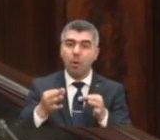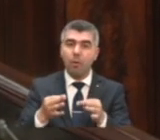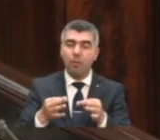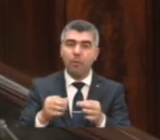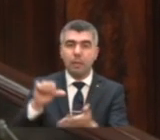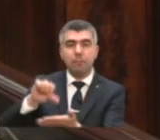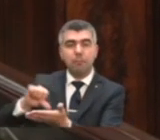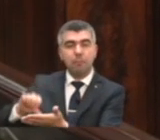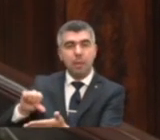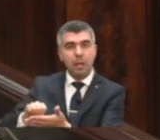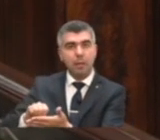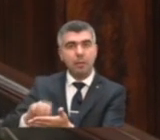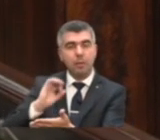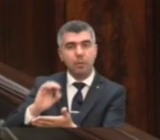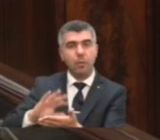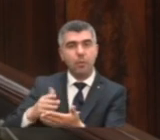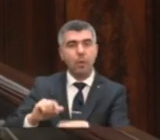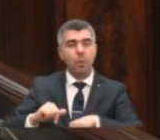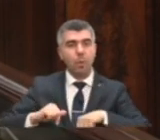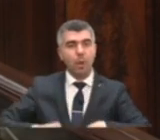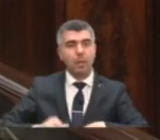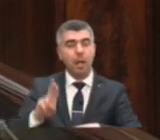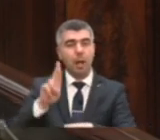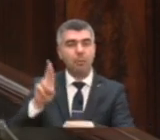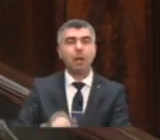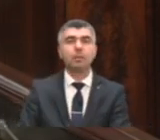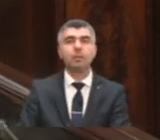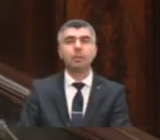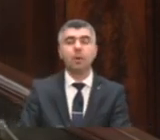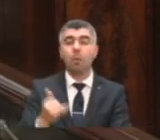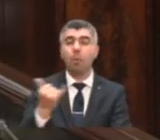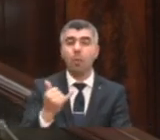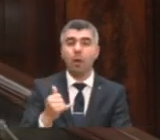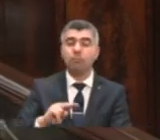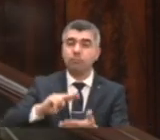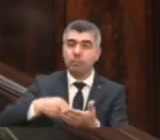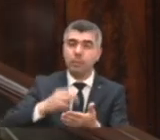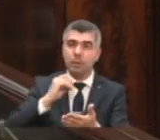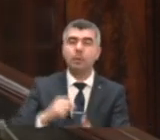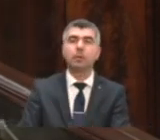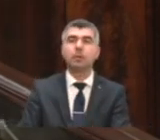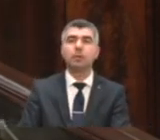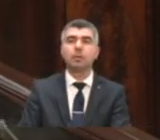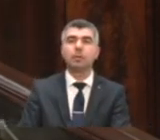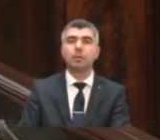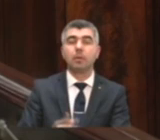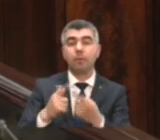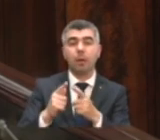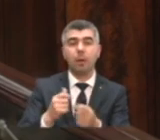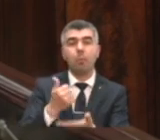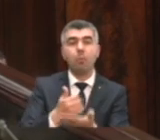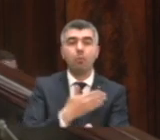مركزي داخل الوزاره في الرباط، تيكمن في تفعيل ديال